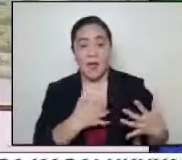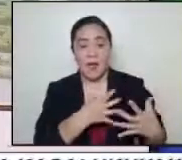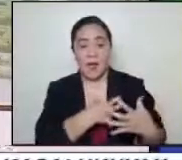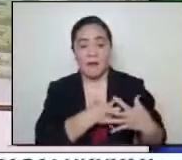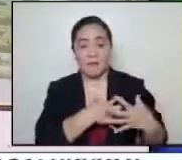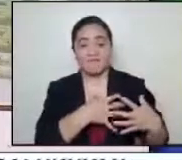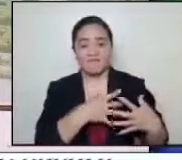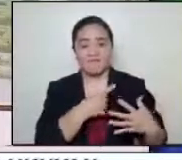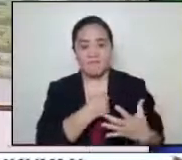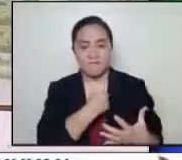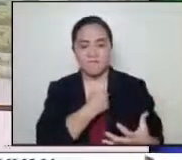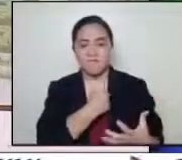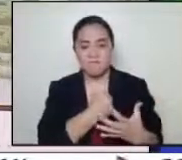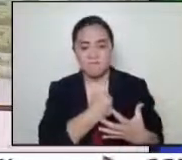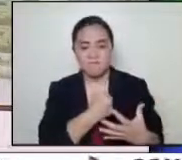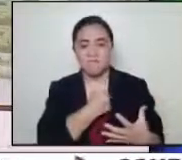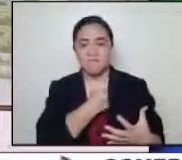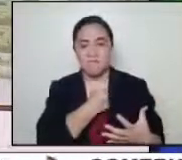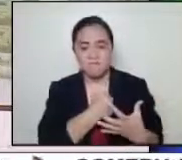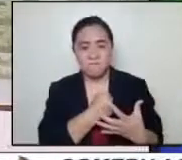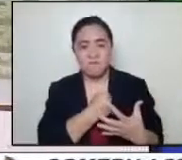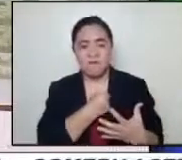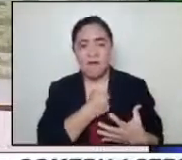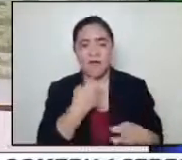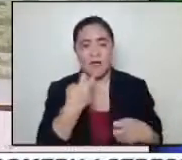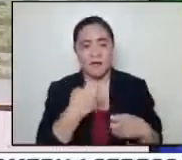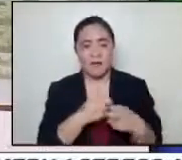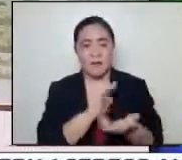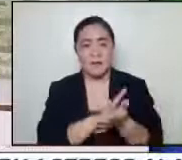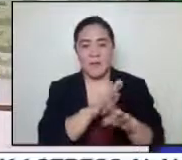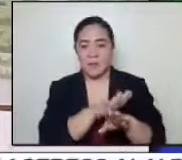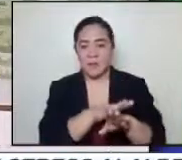lalong humina. Kaya kailangan kong